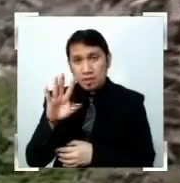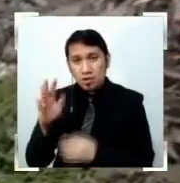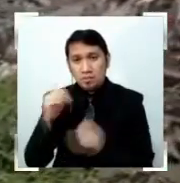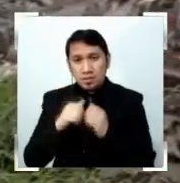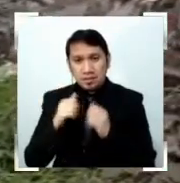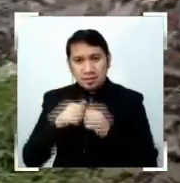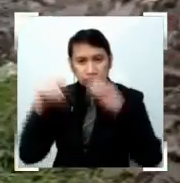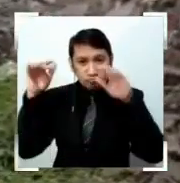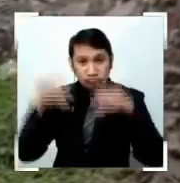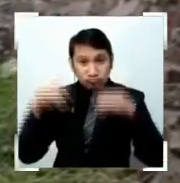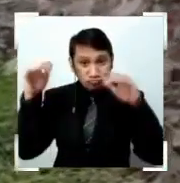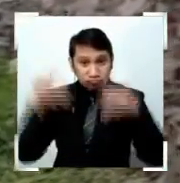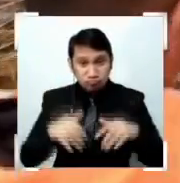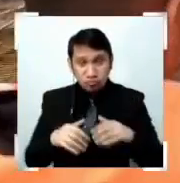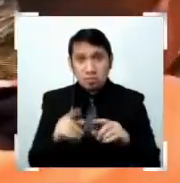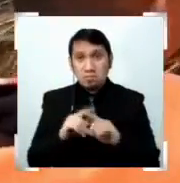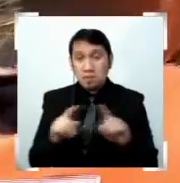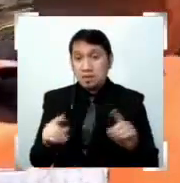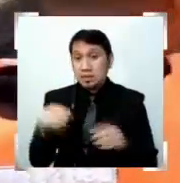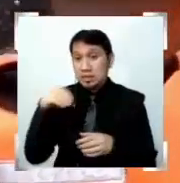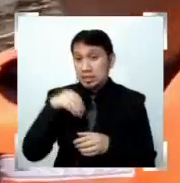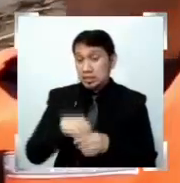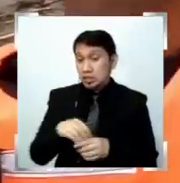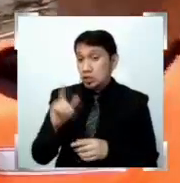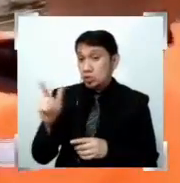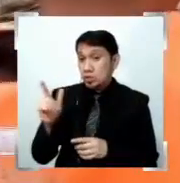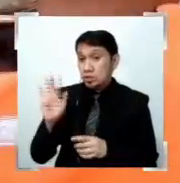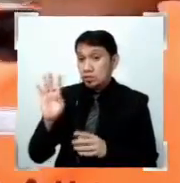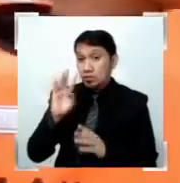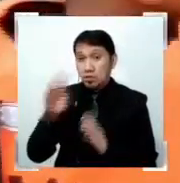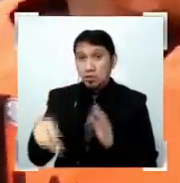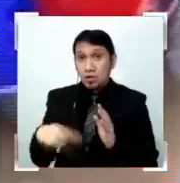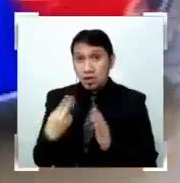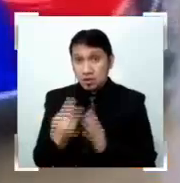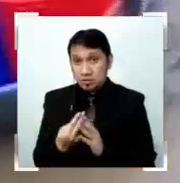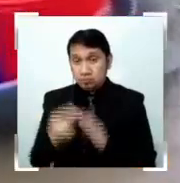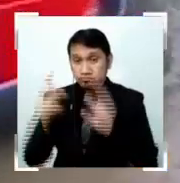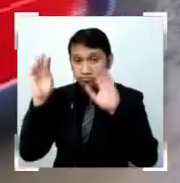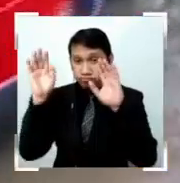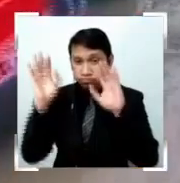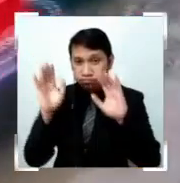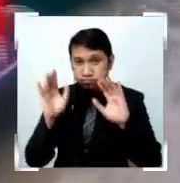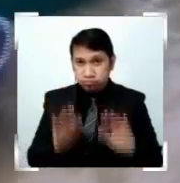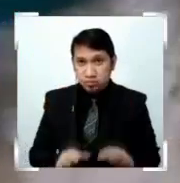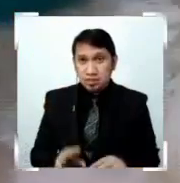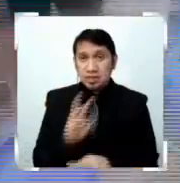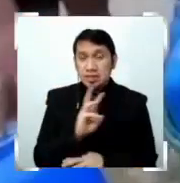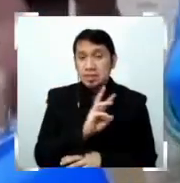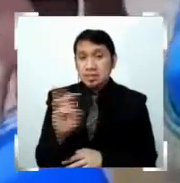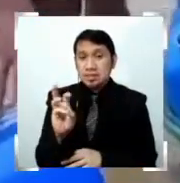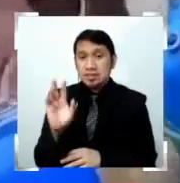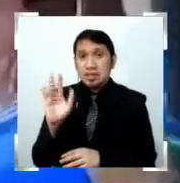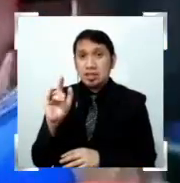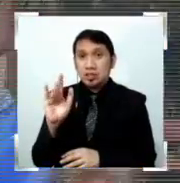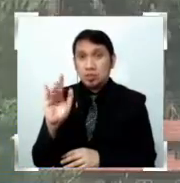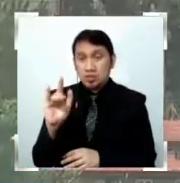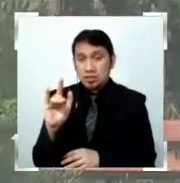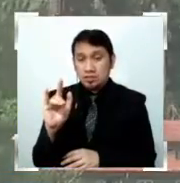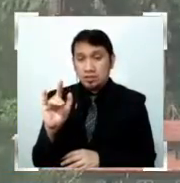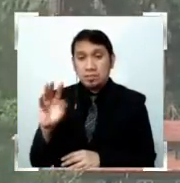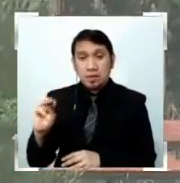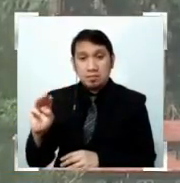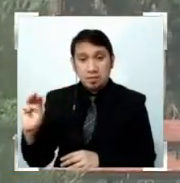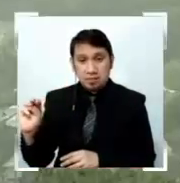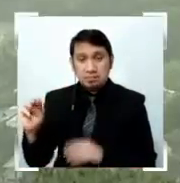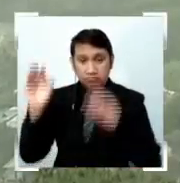sa loob lang ng 24 oras nang manalasa ang Bagyong Maring, lagpas 625 millimeters ang ulang ibinagsak